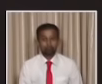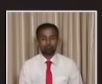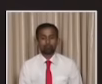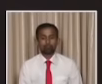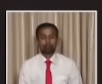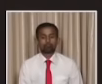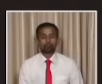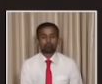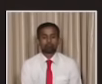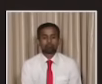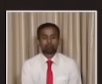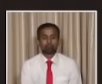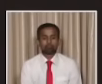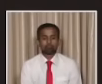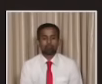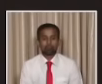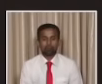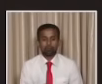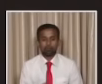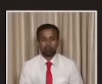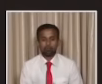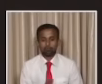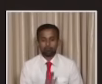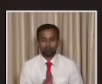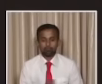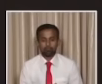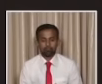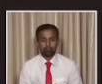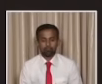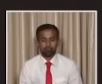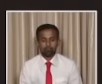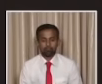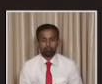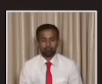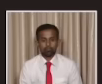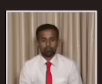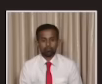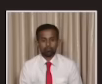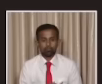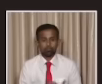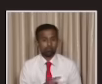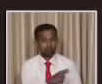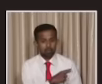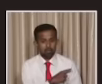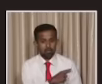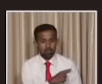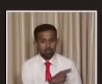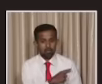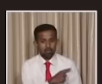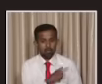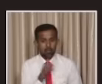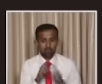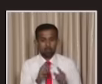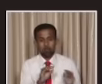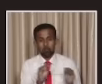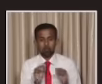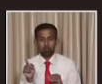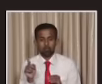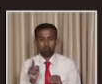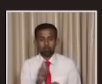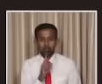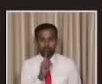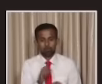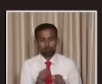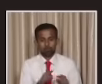ගරු ගලු මුරාසනාතුරුල මණ්ඩේතු නෑ ගරු නෑ මුරාණිය ගනු එතුමාගේ නෑ. එතුමාගේ කතාවට පස්සේ ඔබතුමා එතුමා හැඟවෙන